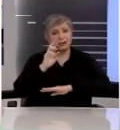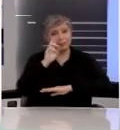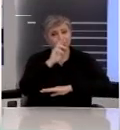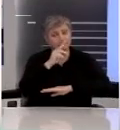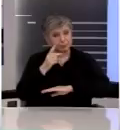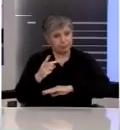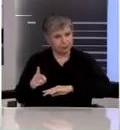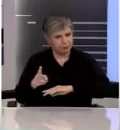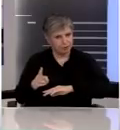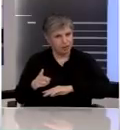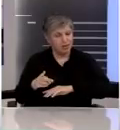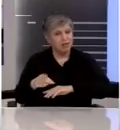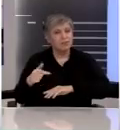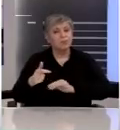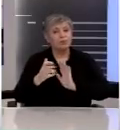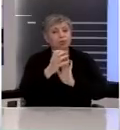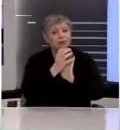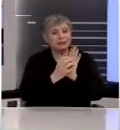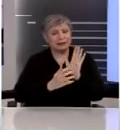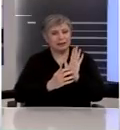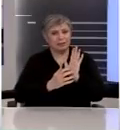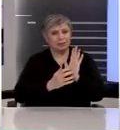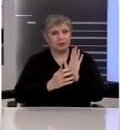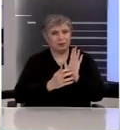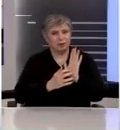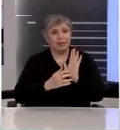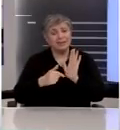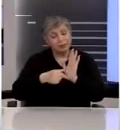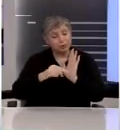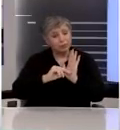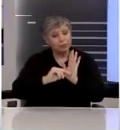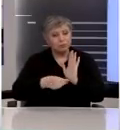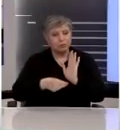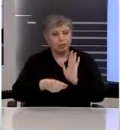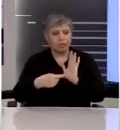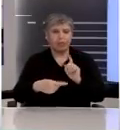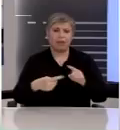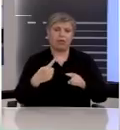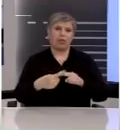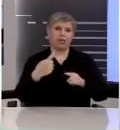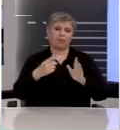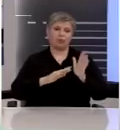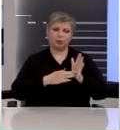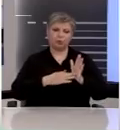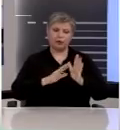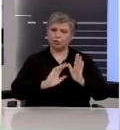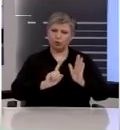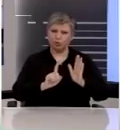μάλιστα δεν είναι ένα οποιοδήποτε στέλεχος αυτός που υπέγραψε, είναι διευθυντής